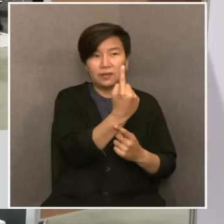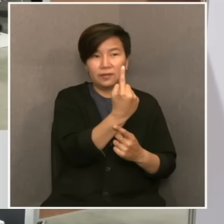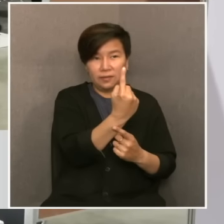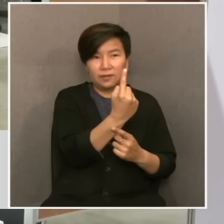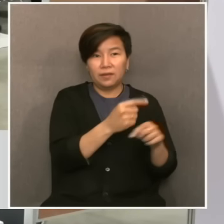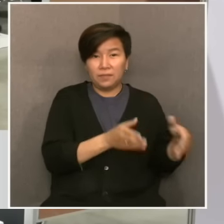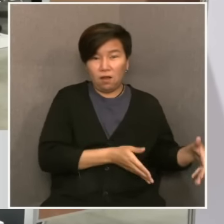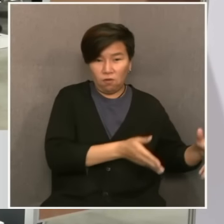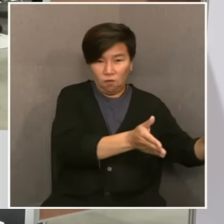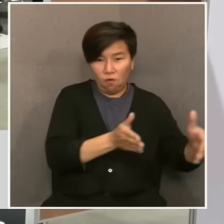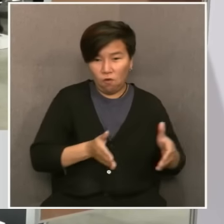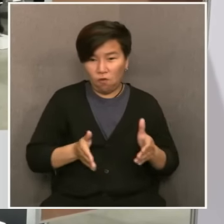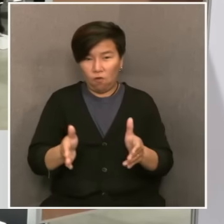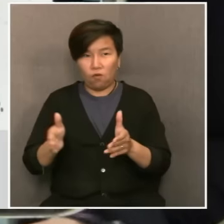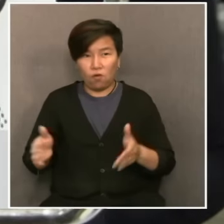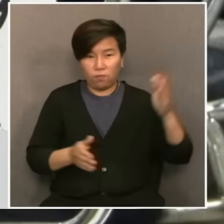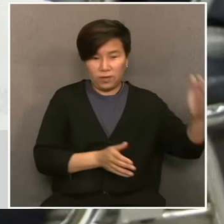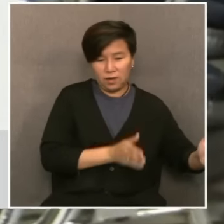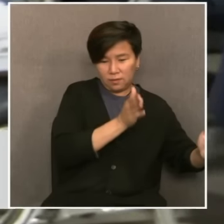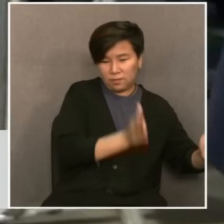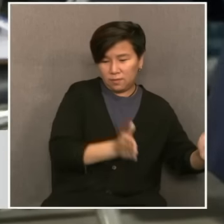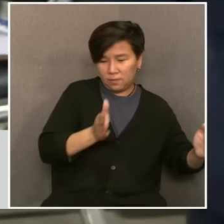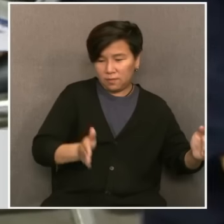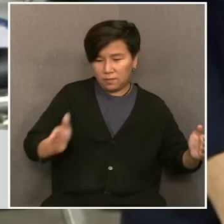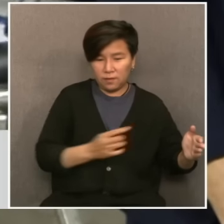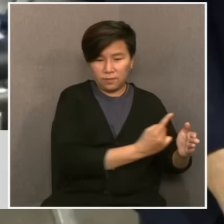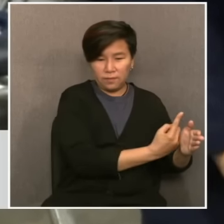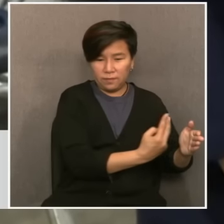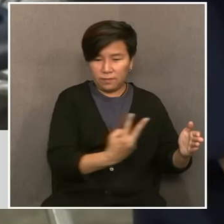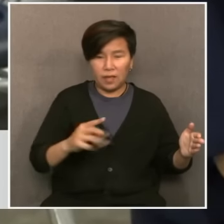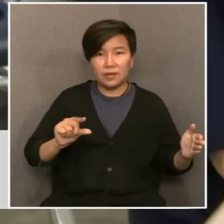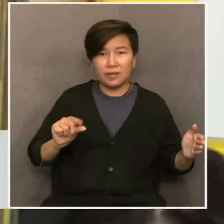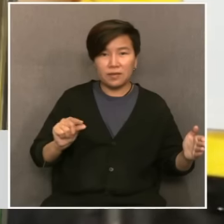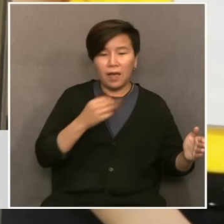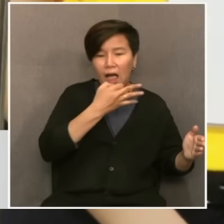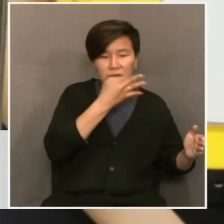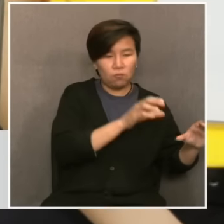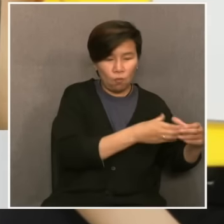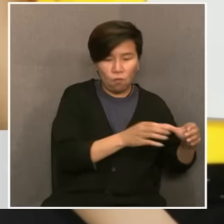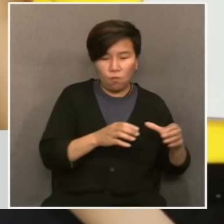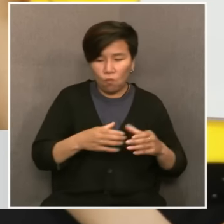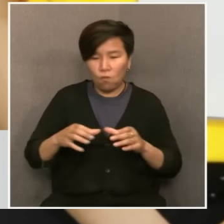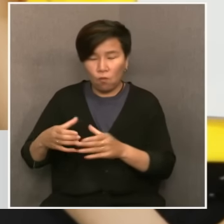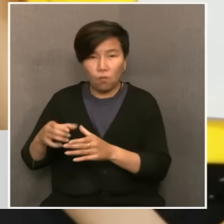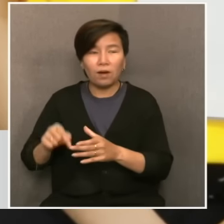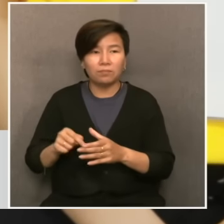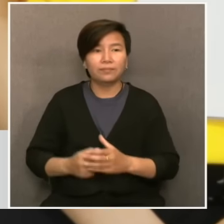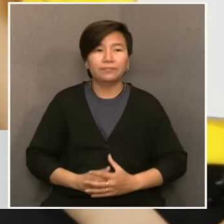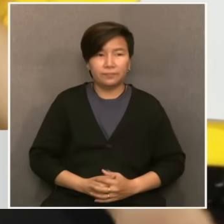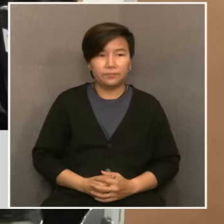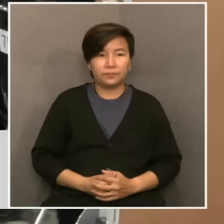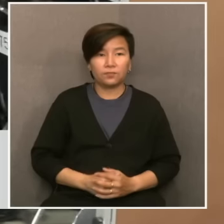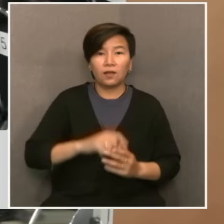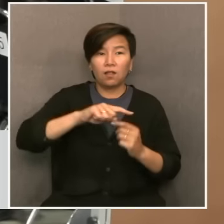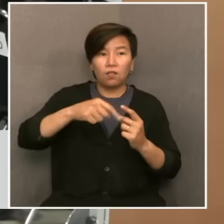ป็นล็อกมีแผ่นกั้นออกเป็น20ห้องตามกลุ่ม20กลุ่มอาชีพค่ะโดยการเลือกในรอ